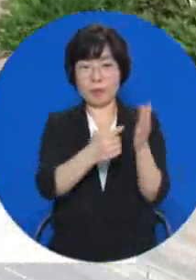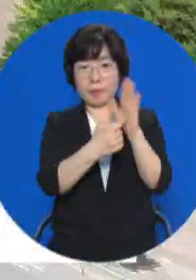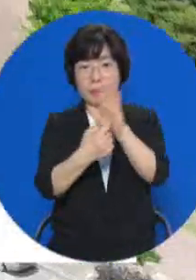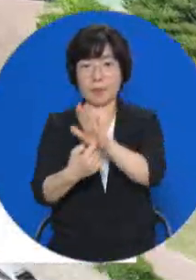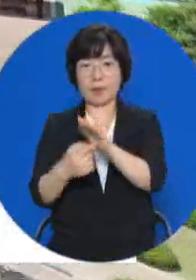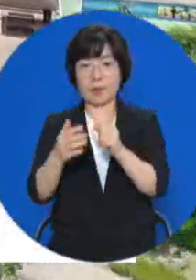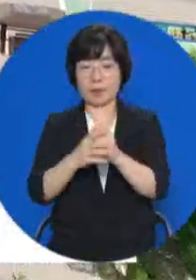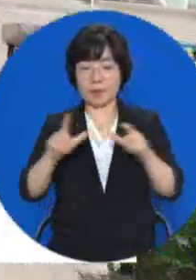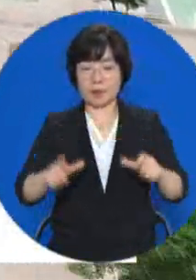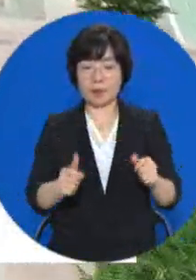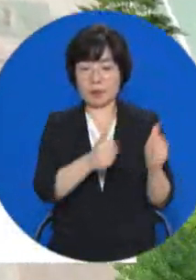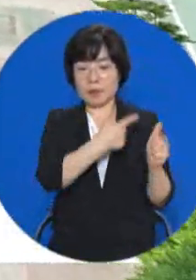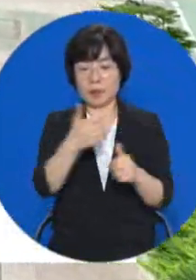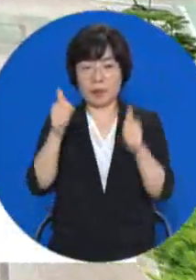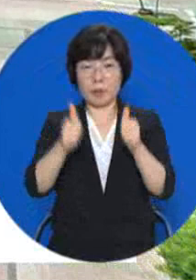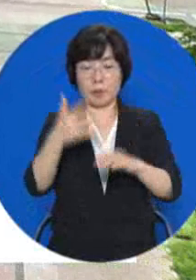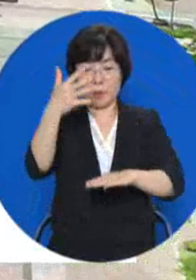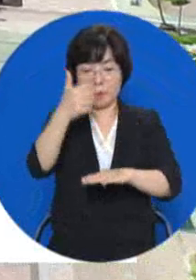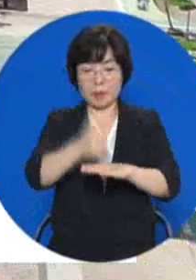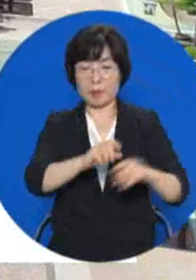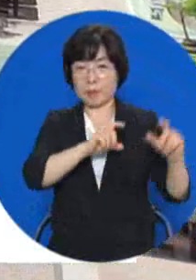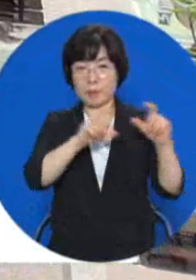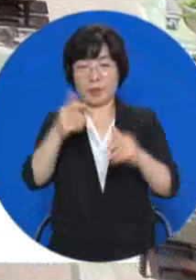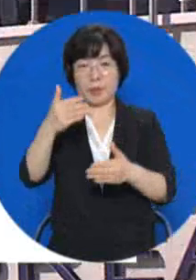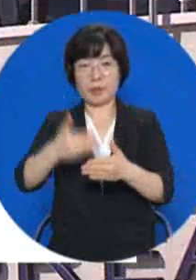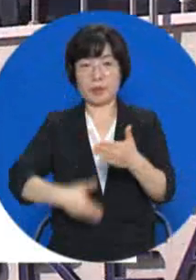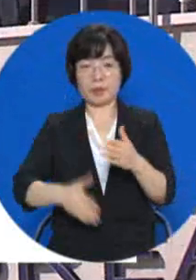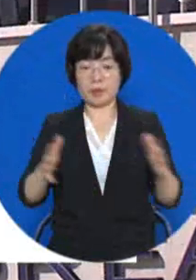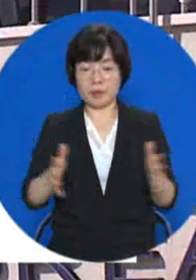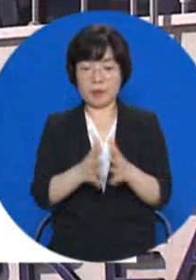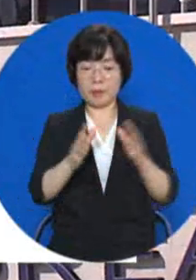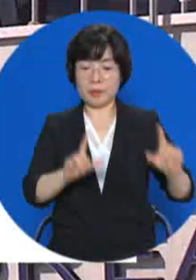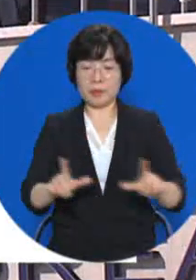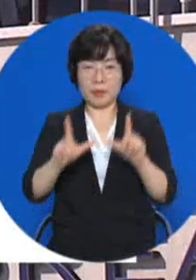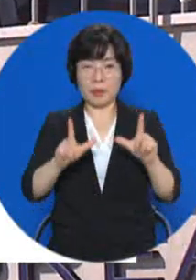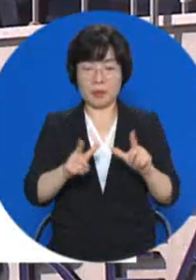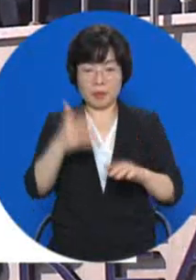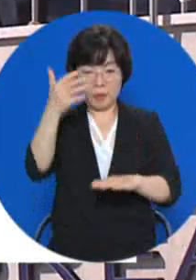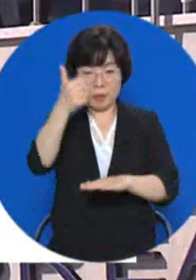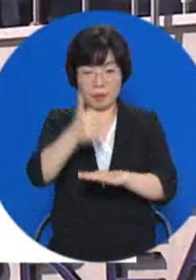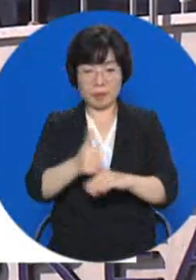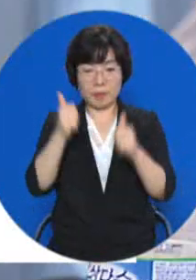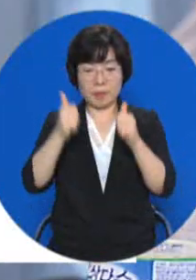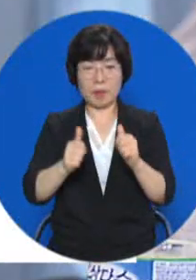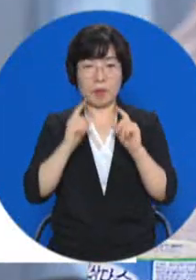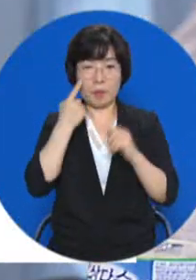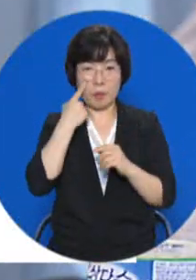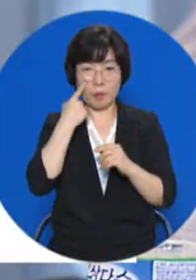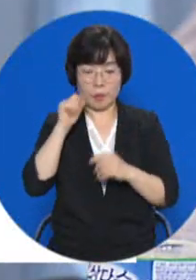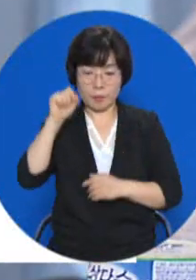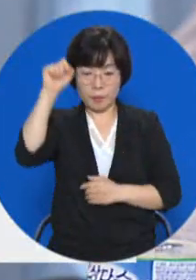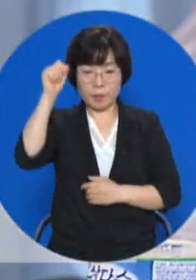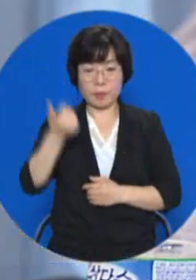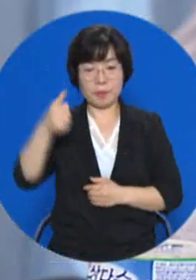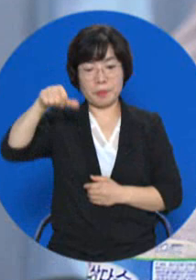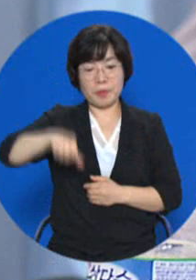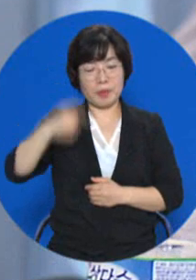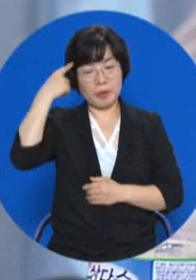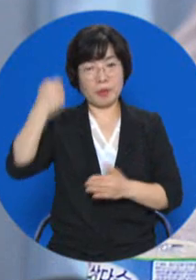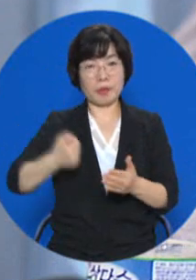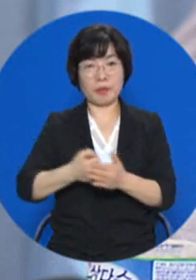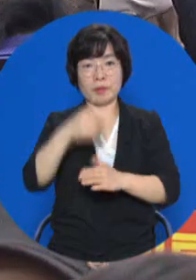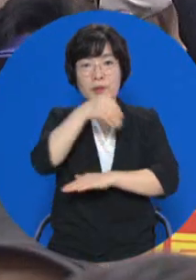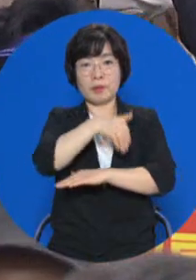관련해 현재 대법원 판결만 남은 가운데 아파트 주민 측은 재판 결과에 따라 집회 등을 이어가겠다는 입장을